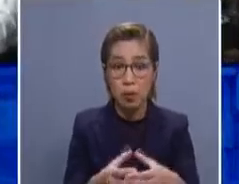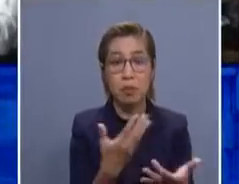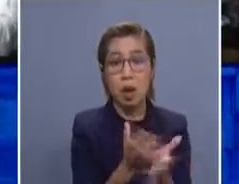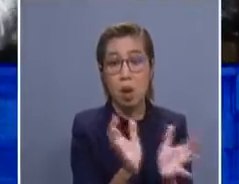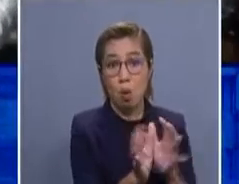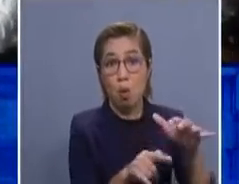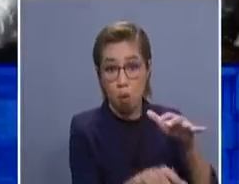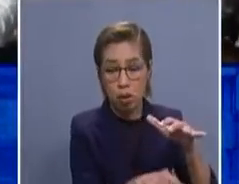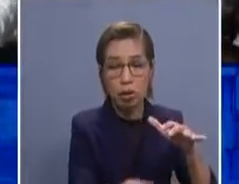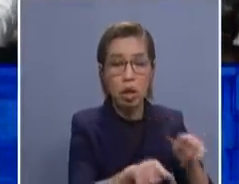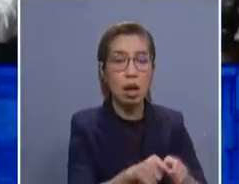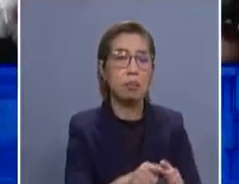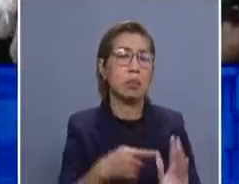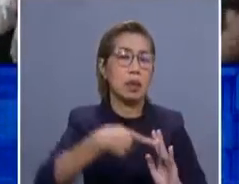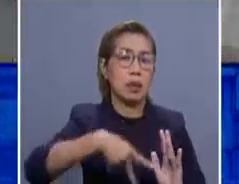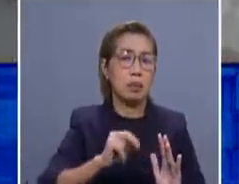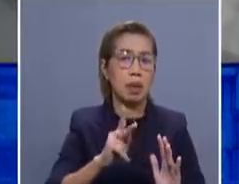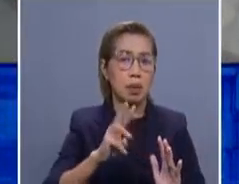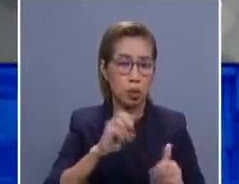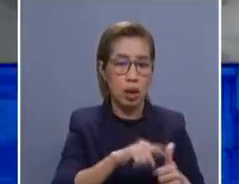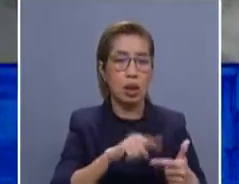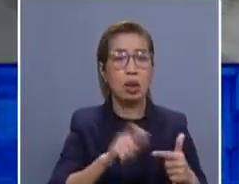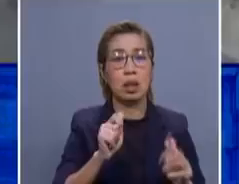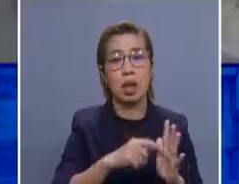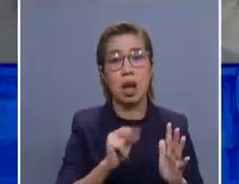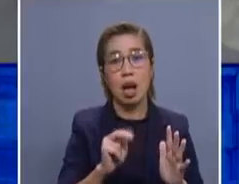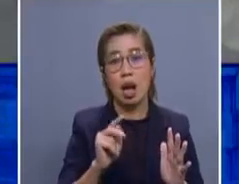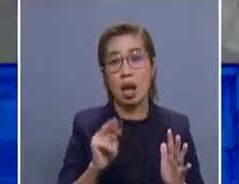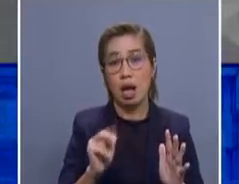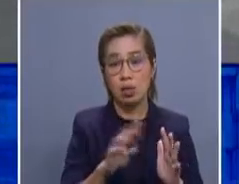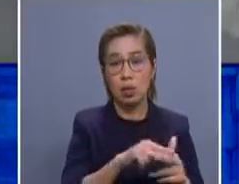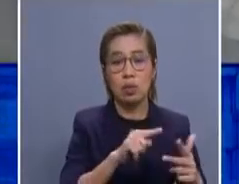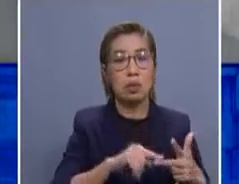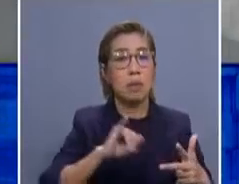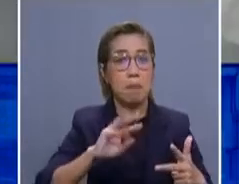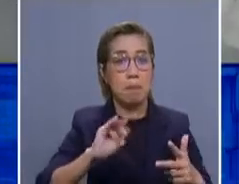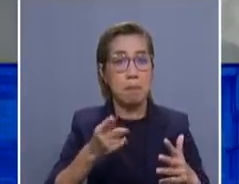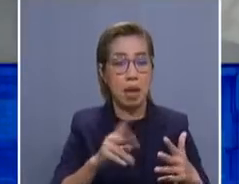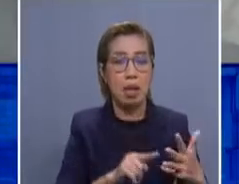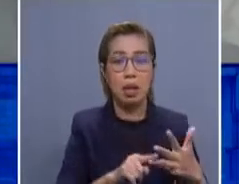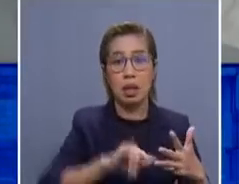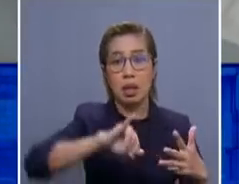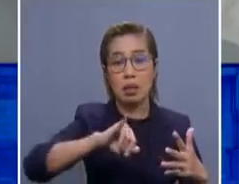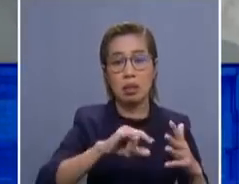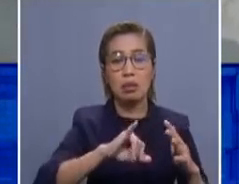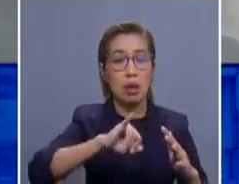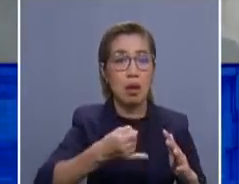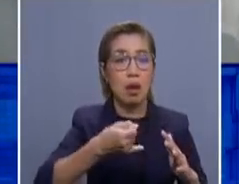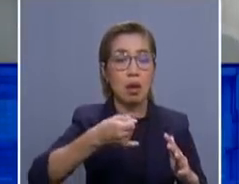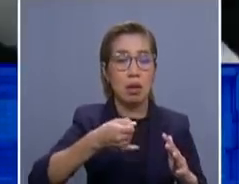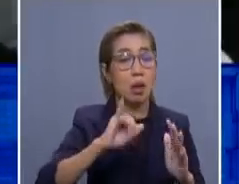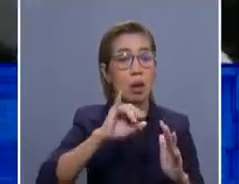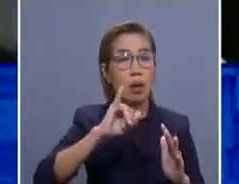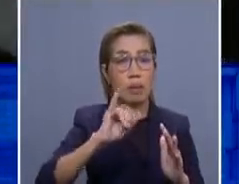รักษ์หรือว่าแพนกวินนะคะนายอานนท์นำภานายภานุพงศ์จากนอกหรือว่าไม้นะคะมั้ยระยองนายจตุภาพบุญพัฒน์รักษาหรือว่าไผ่ดาว